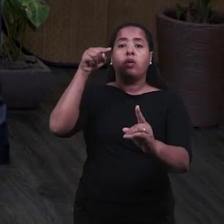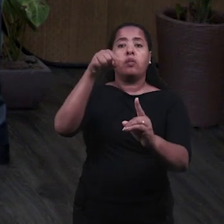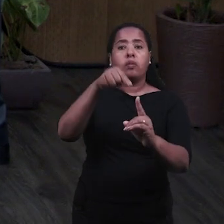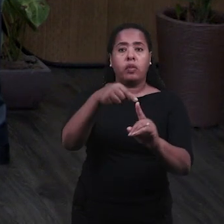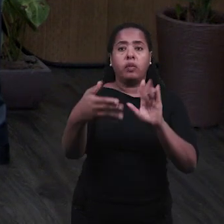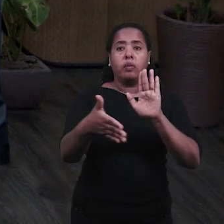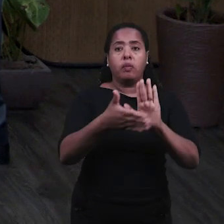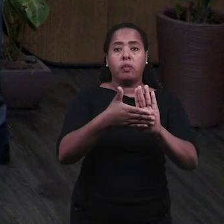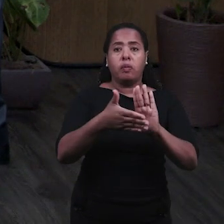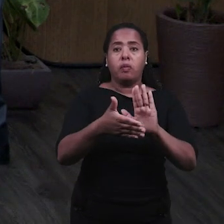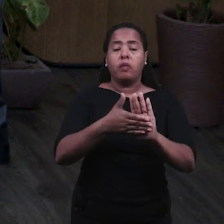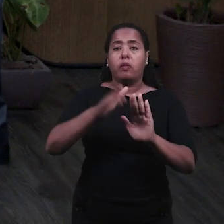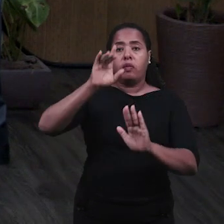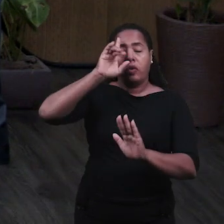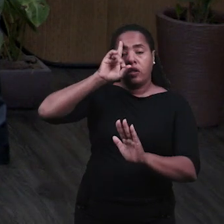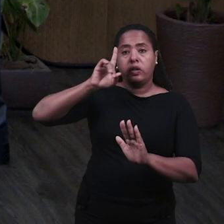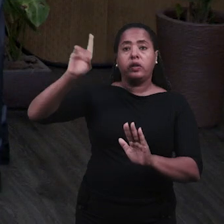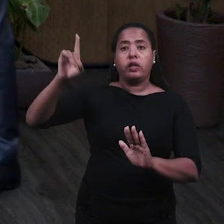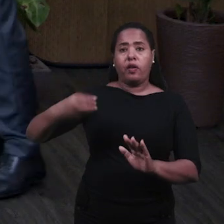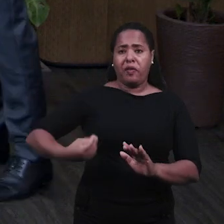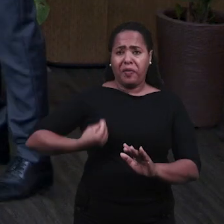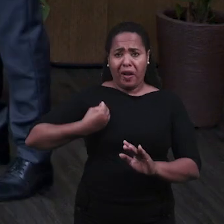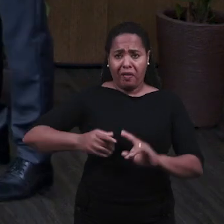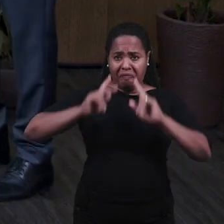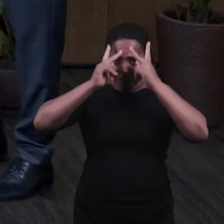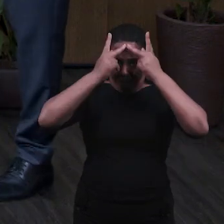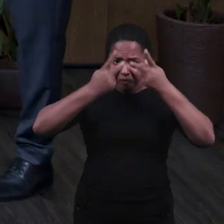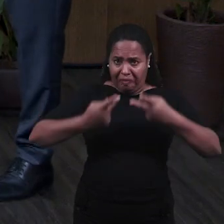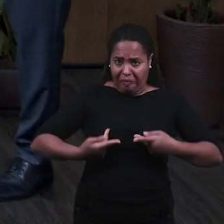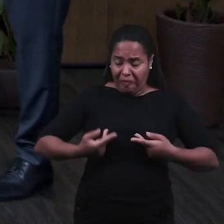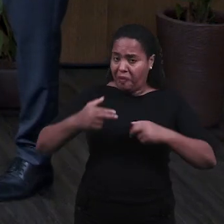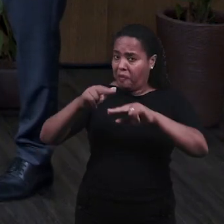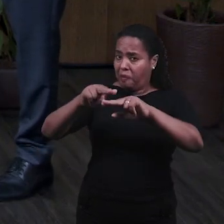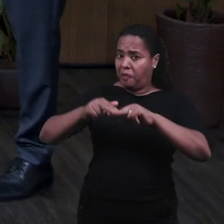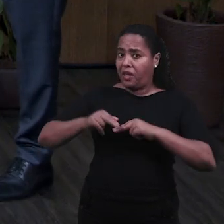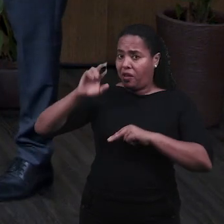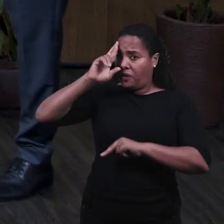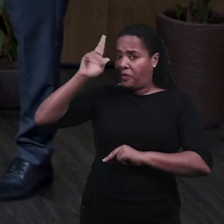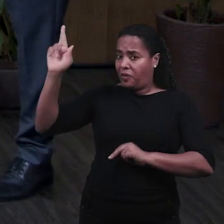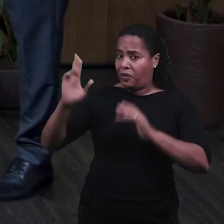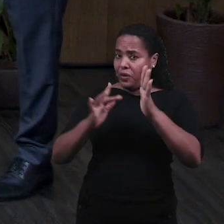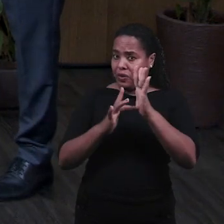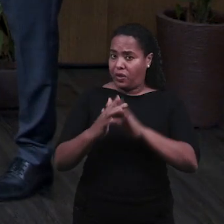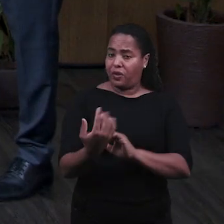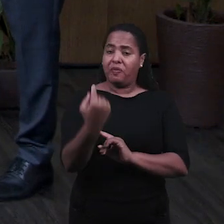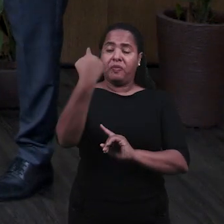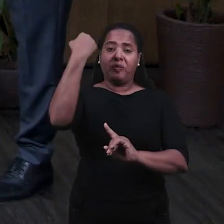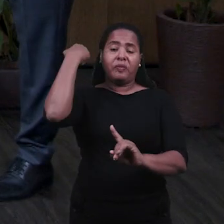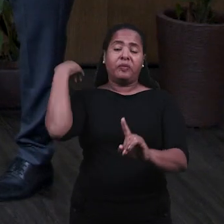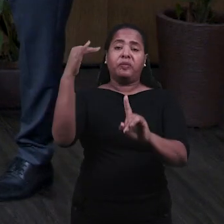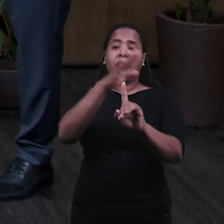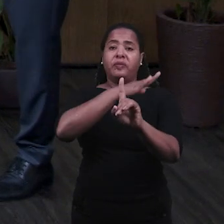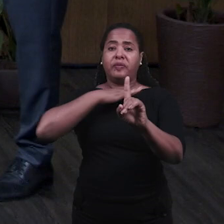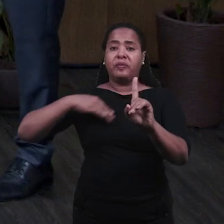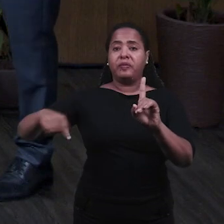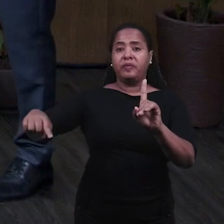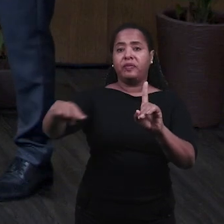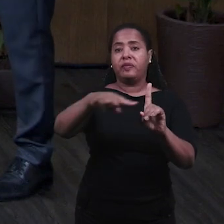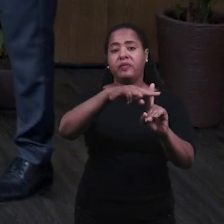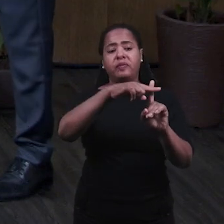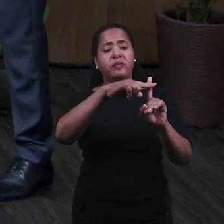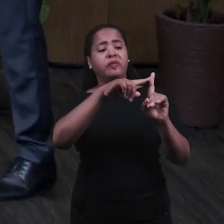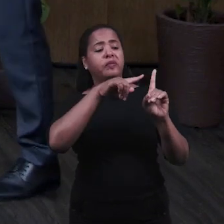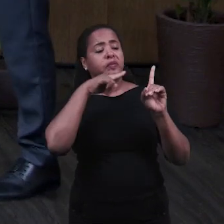ce projet de Dieu pour l'homme à travers le Seigneur Jésus, le sang qu'il a versé à la